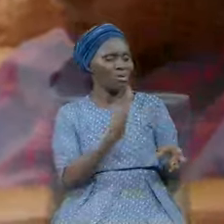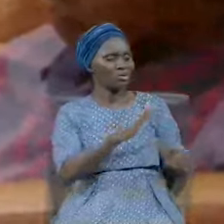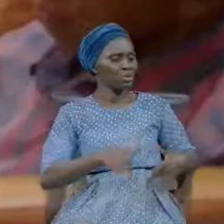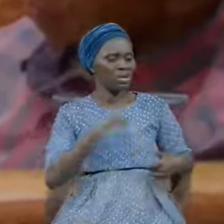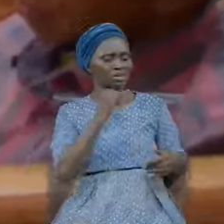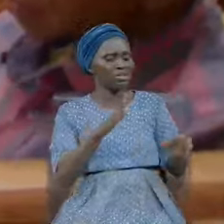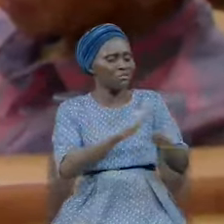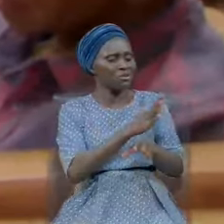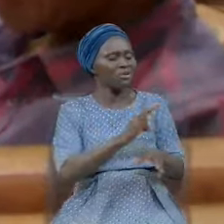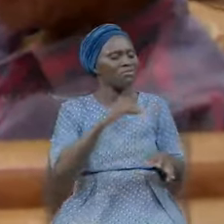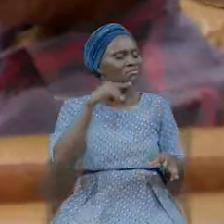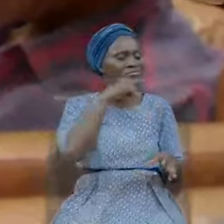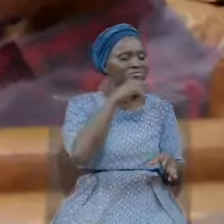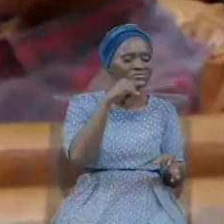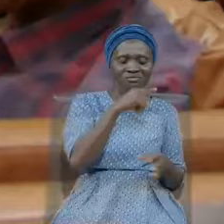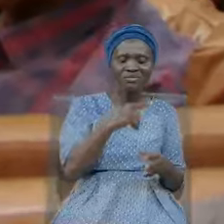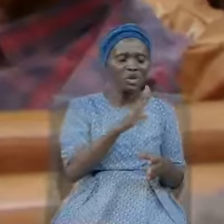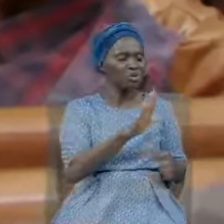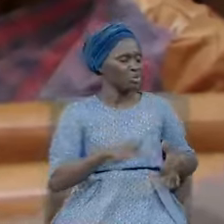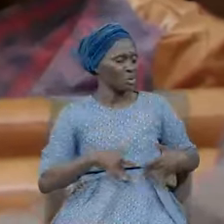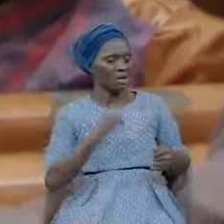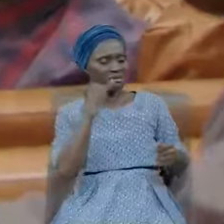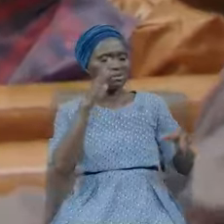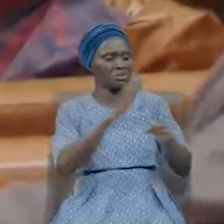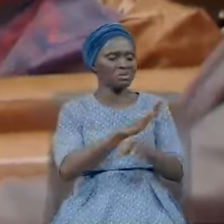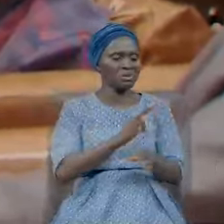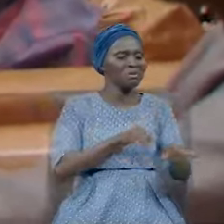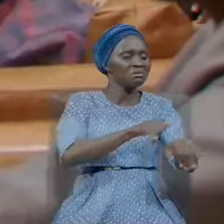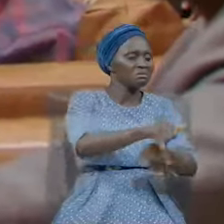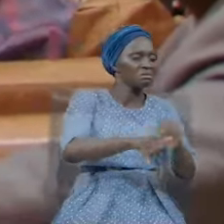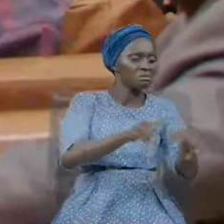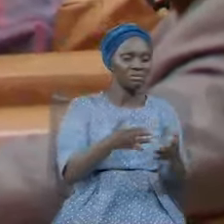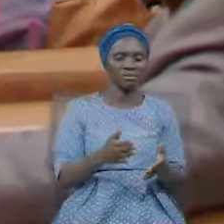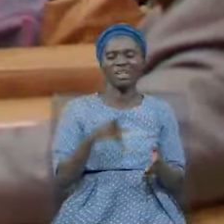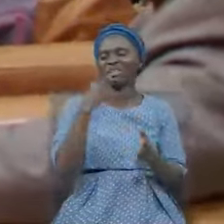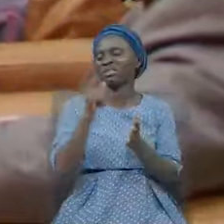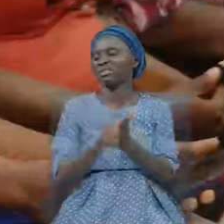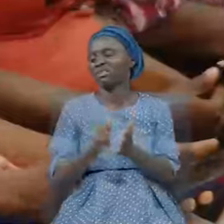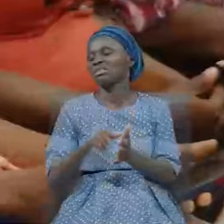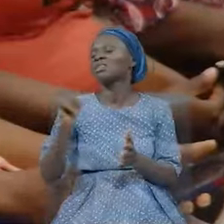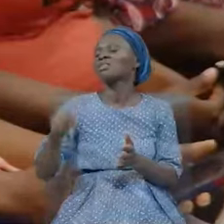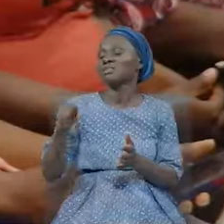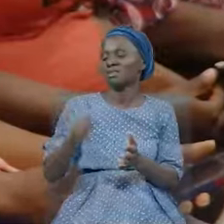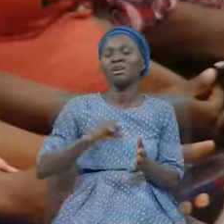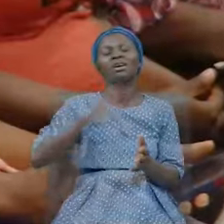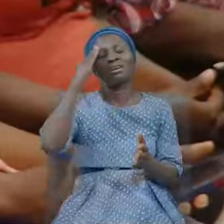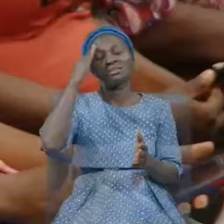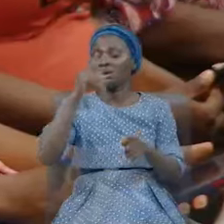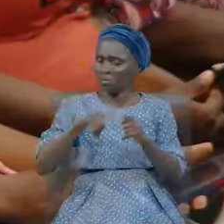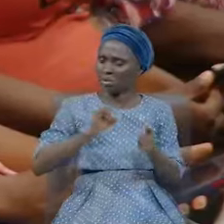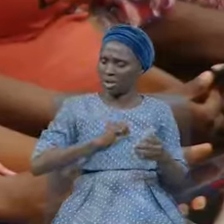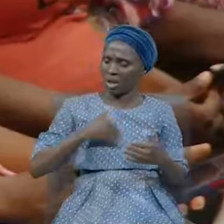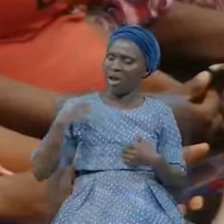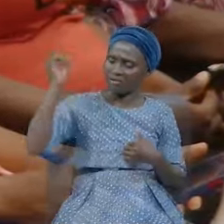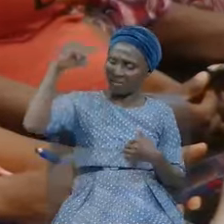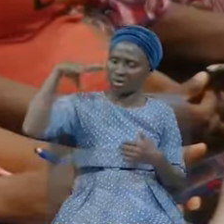est remplie de vices. Votre vie est remplie de mauvais. Tu dis que oui, mais faut pas me doiter. J'ai la grâce.